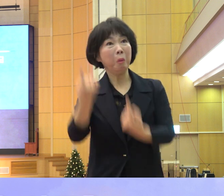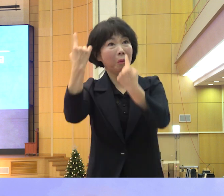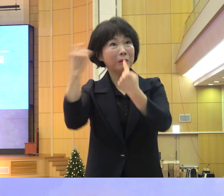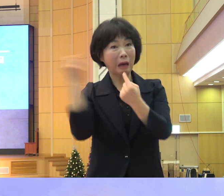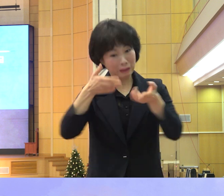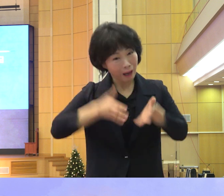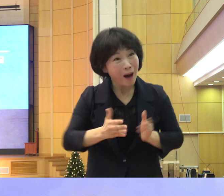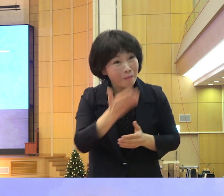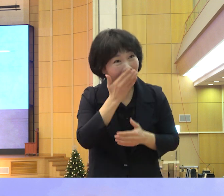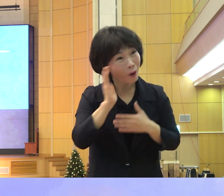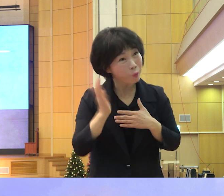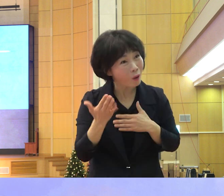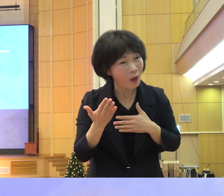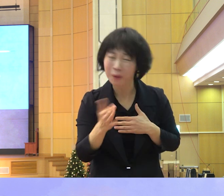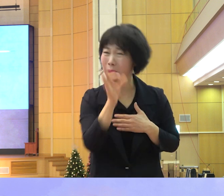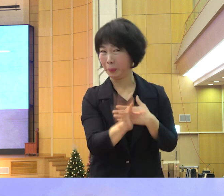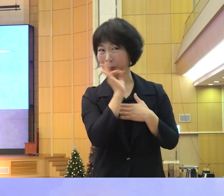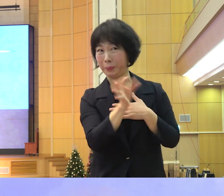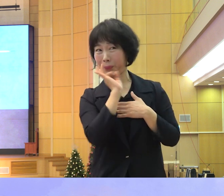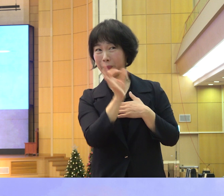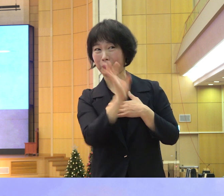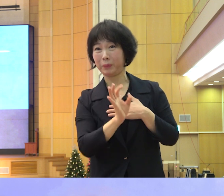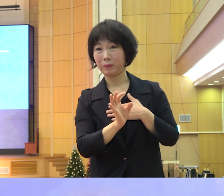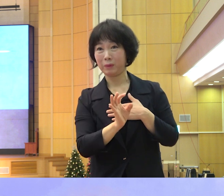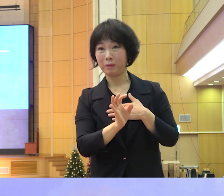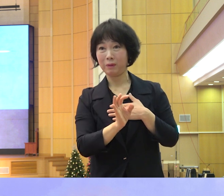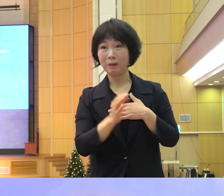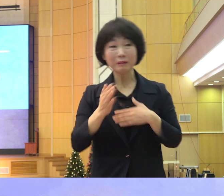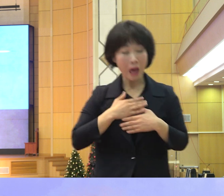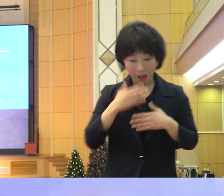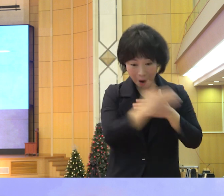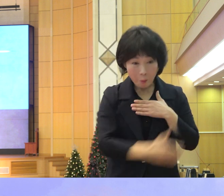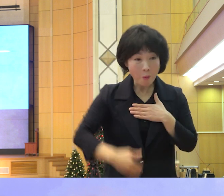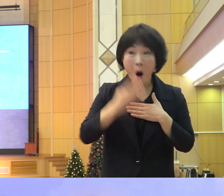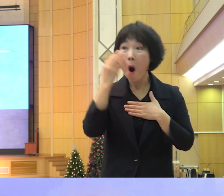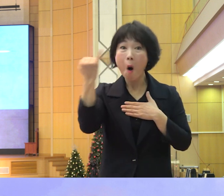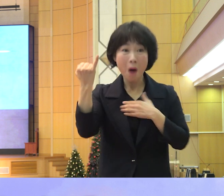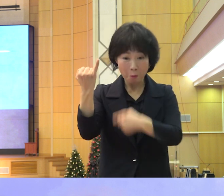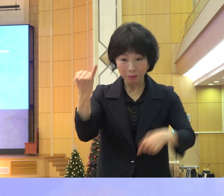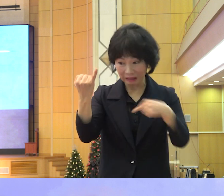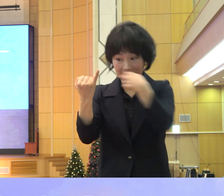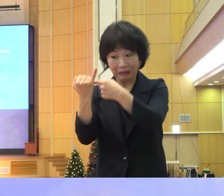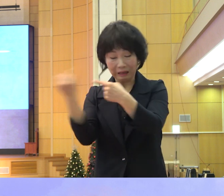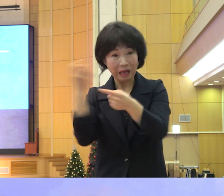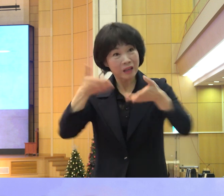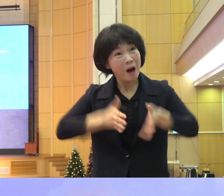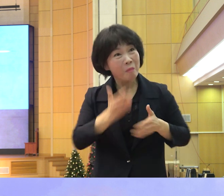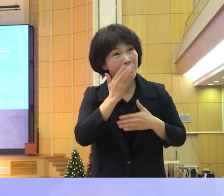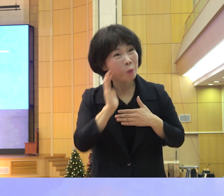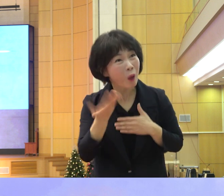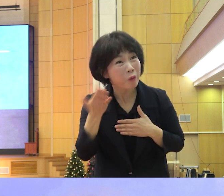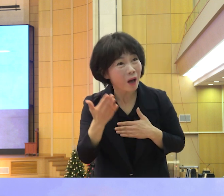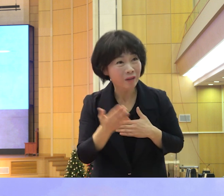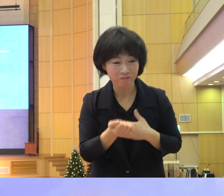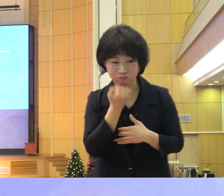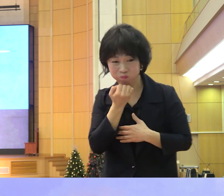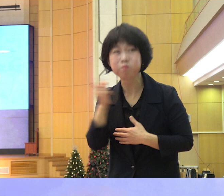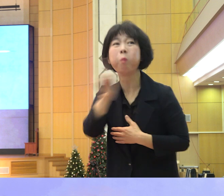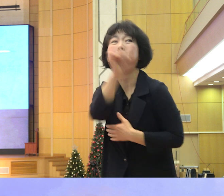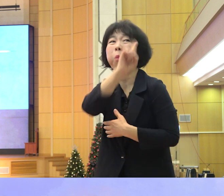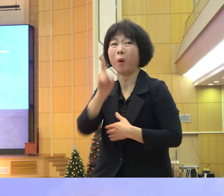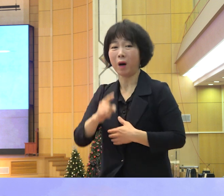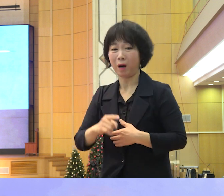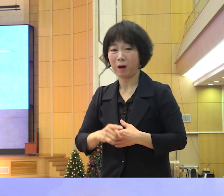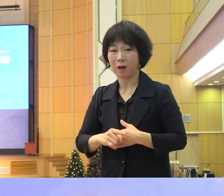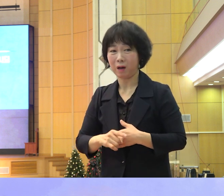있삼나이까? 두 번째 모태란 말은 어머니 뱃속에 들어갔다가 다시 나와야 됩니까? 라고 물어보는 거죠. 날